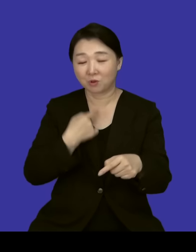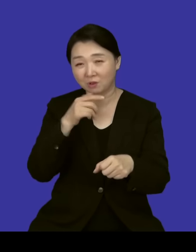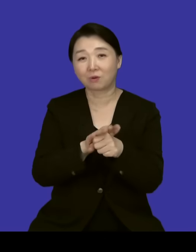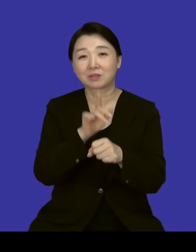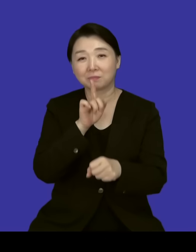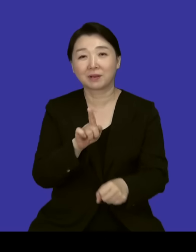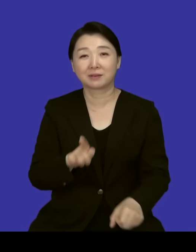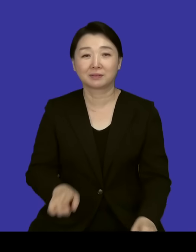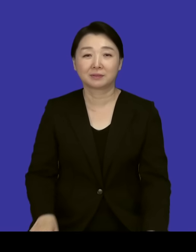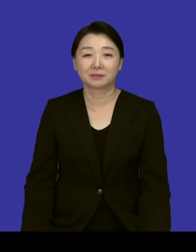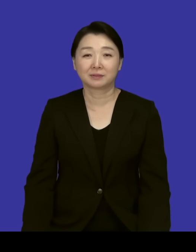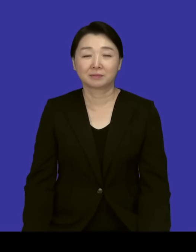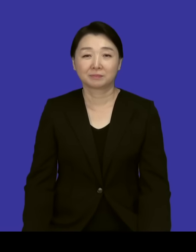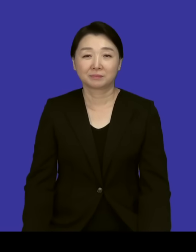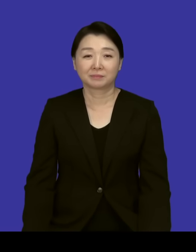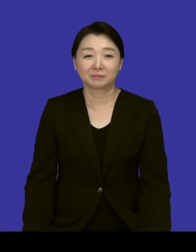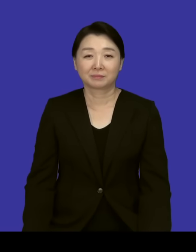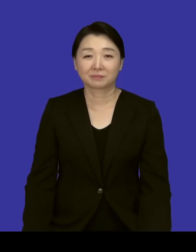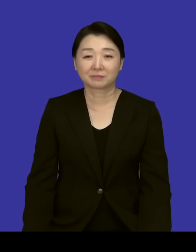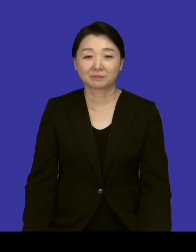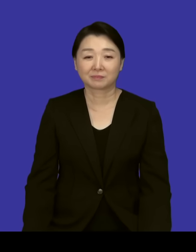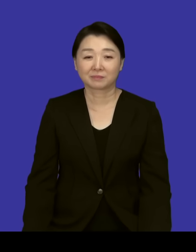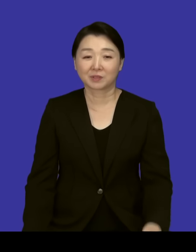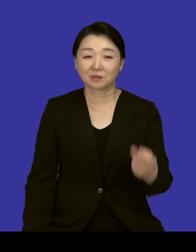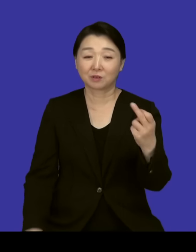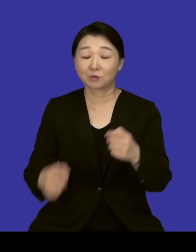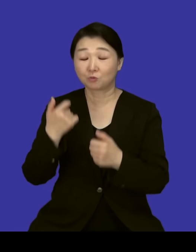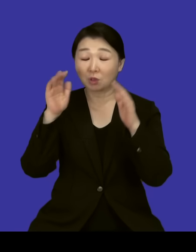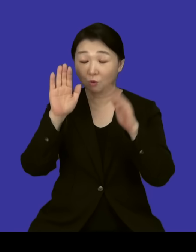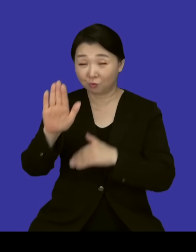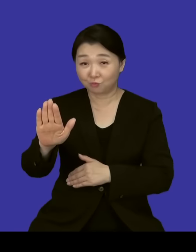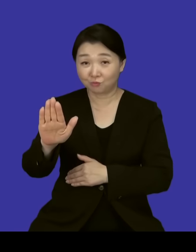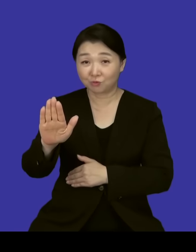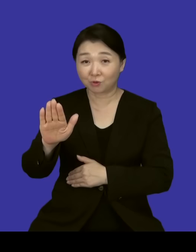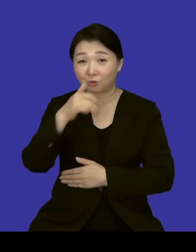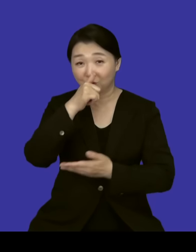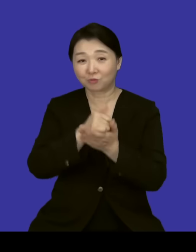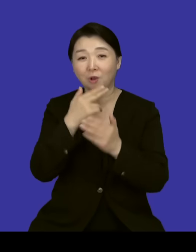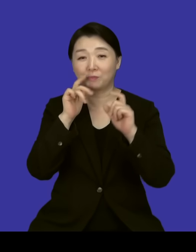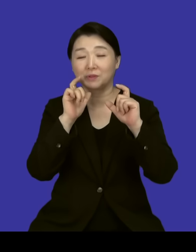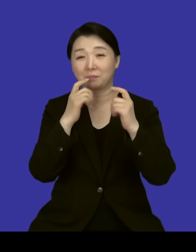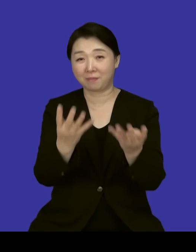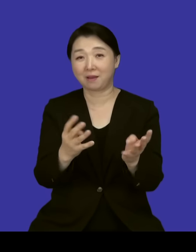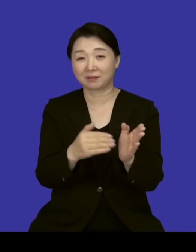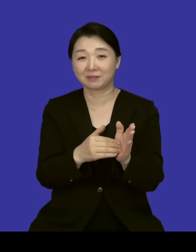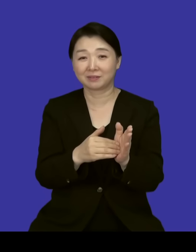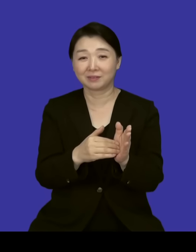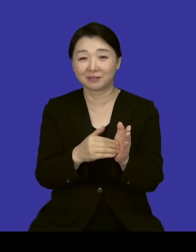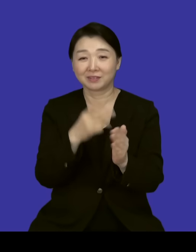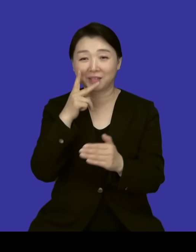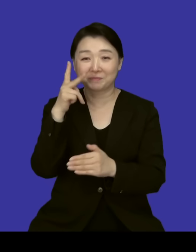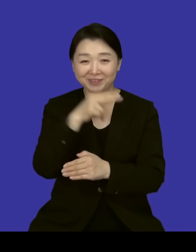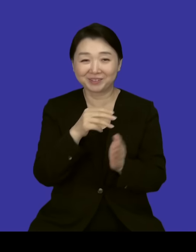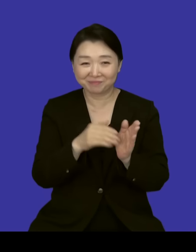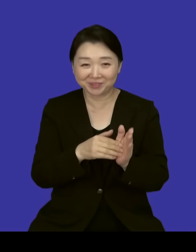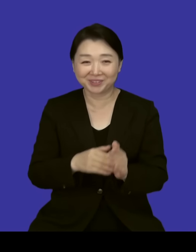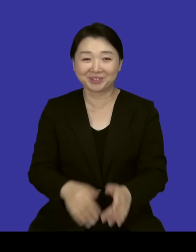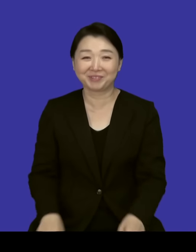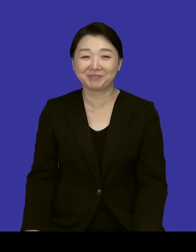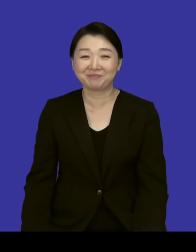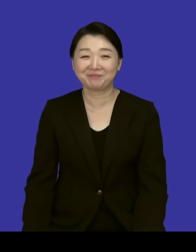억울하다는 얘기였었는데 그 형님이 6개월 뒤에 결국은 무죄로 나왔어요. 어머. 끊으시고 완전히.